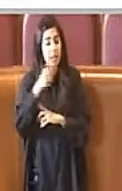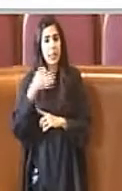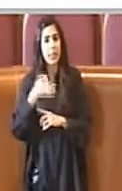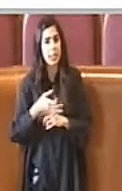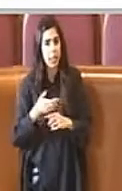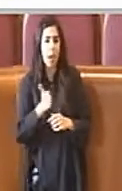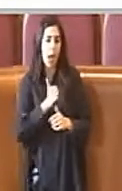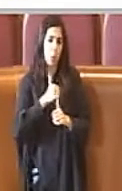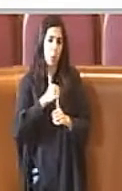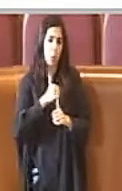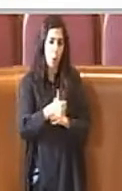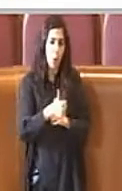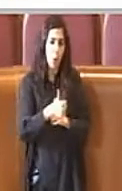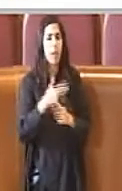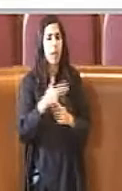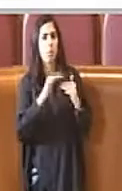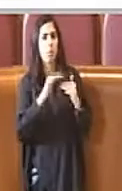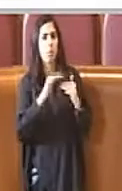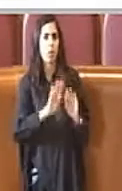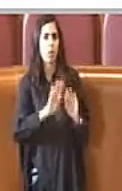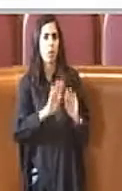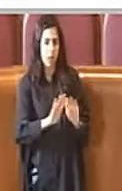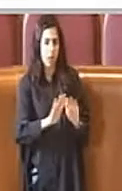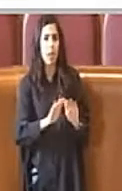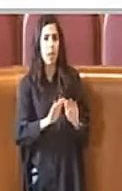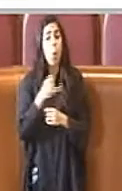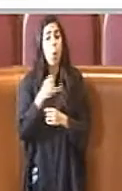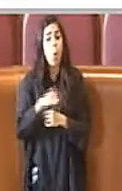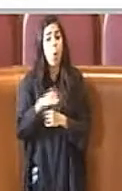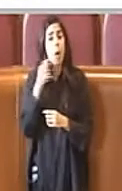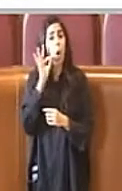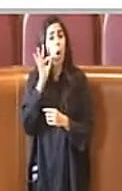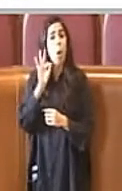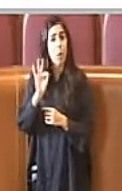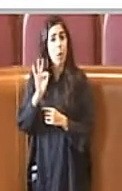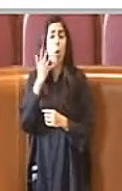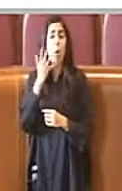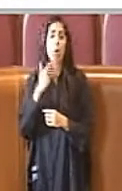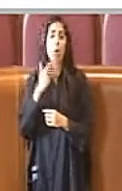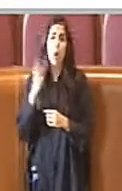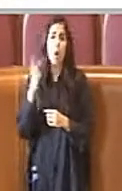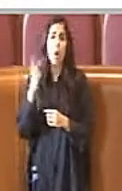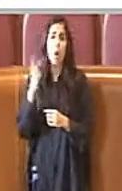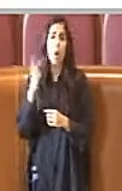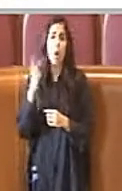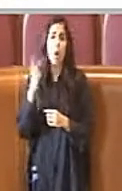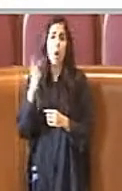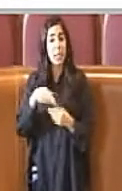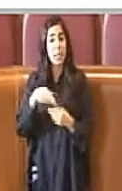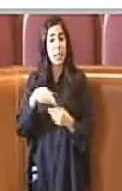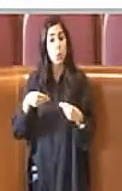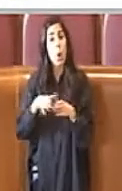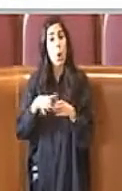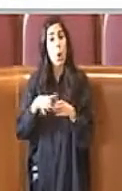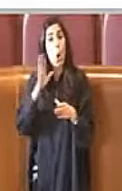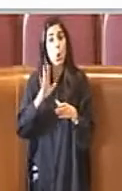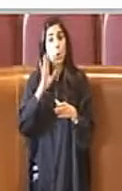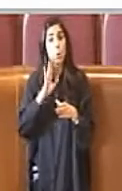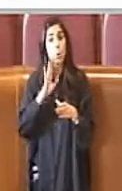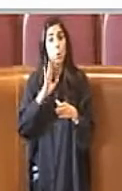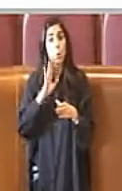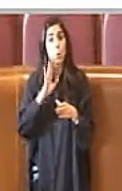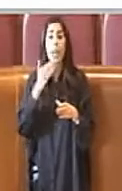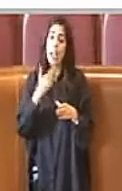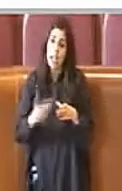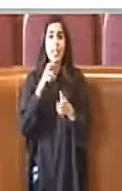responsabilità l'obiettivo ultimo è quello di valorizzare lo strumento delle consulte attraverso un'impostazione basata sul dialogo continuo con gli